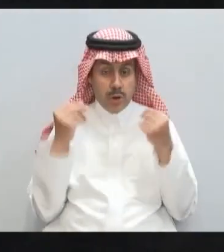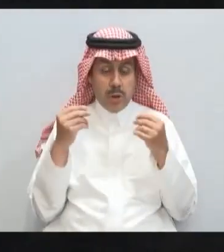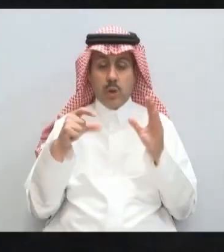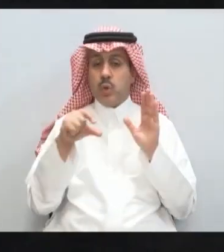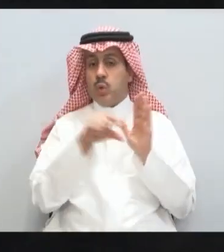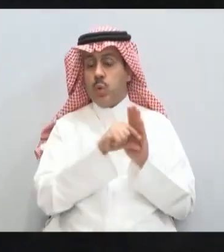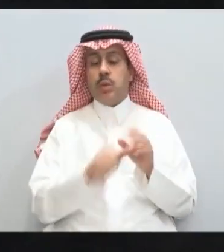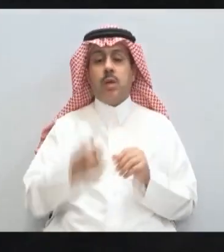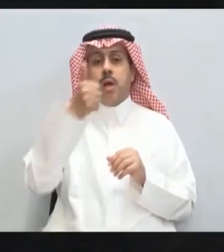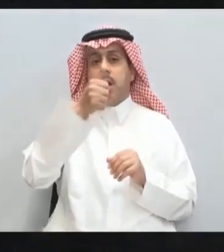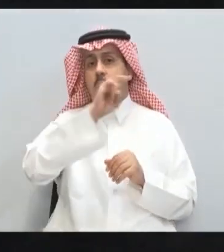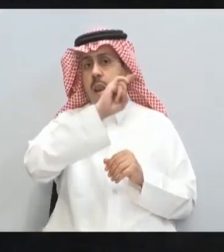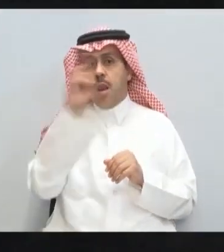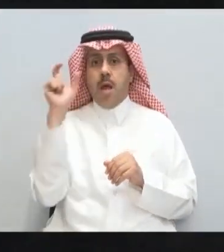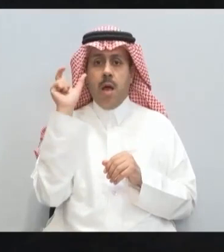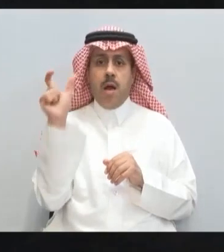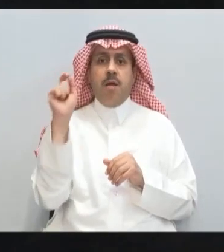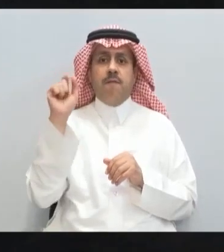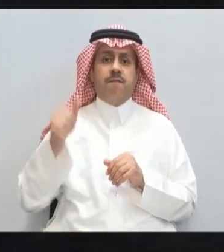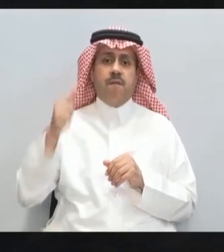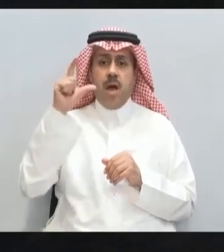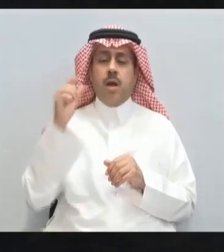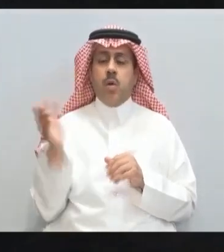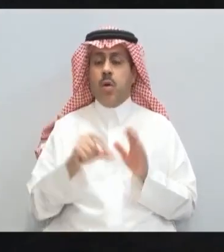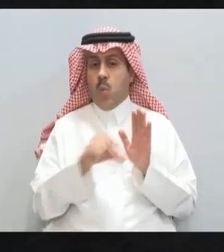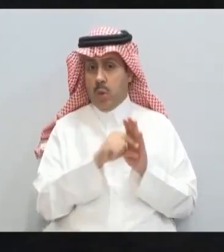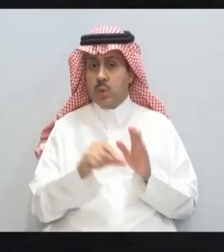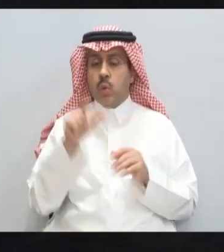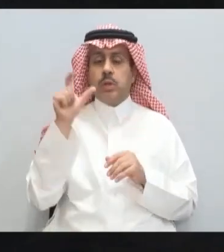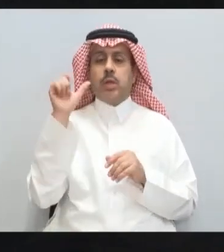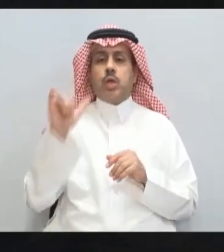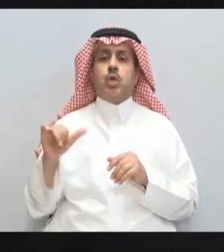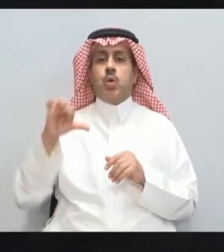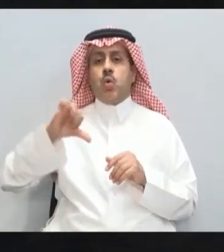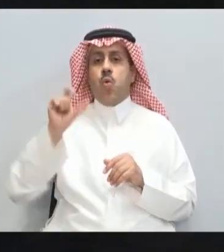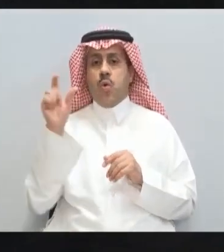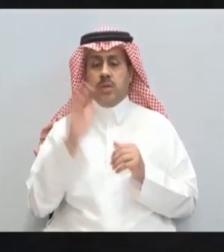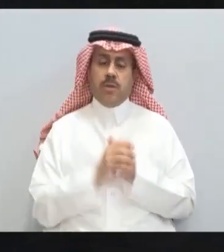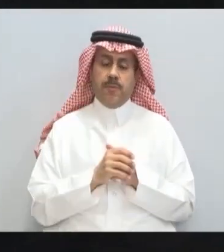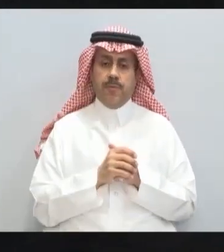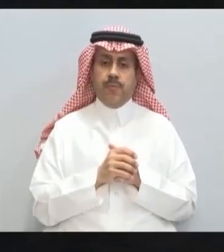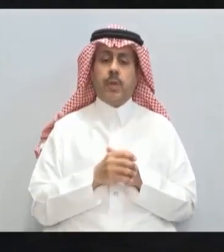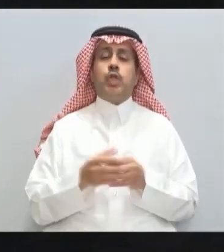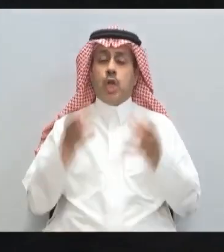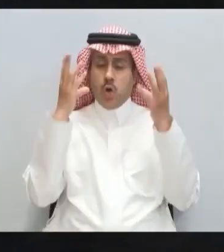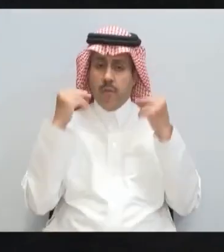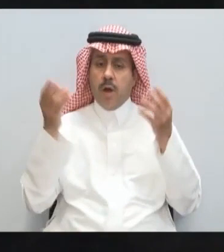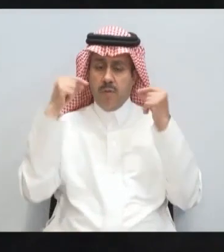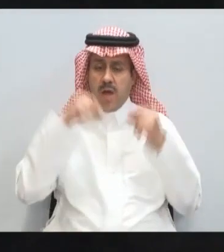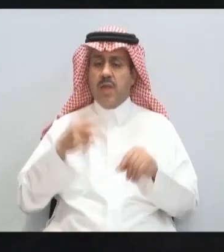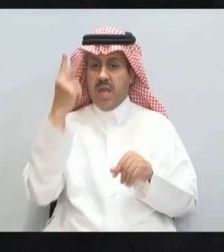لسورتي الانفال ويونس باذن الله تعالى اقف واياكم مع ايات كريمات من هاتين السورتين وباذن الله